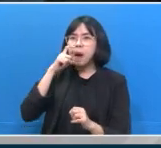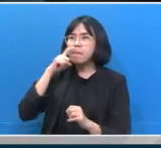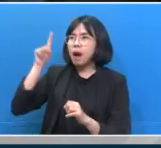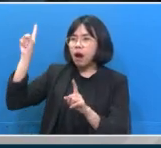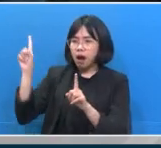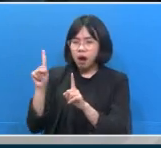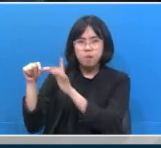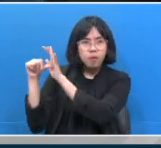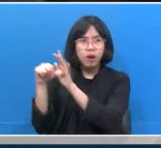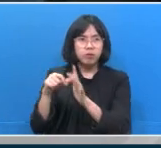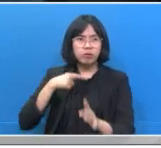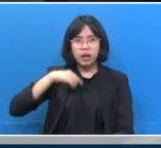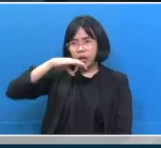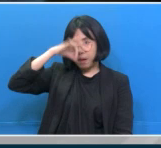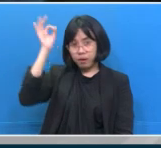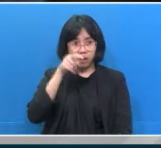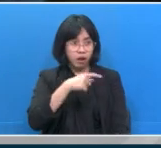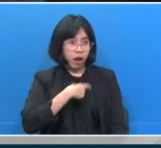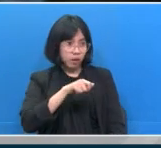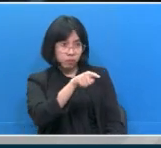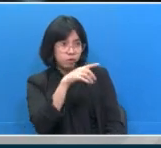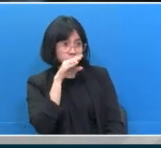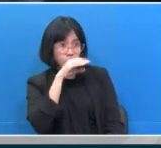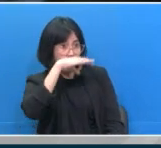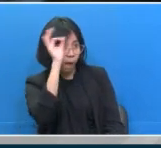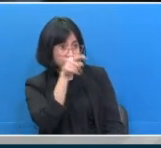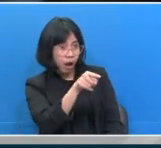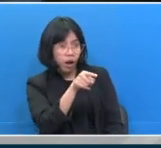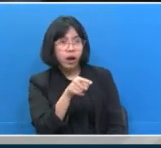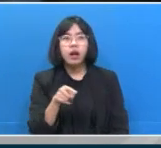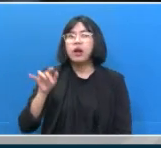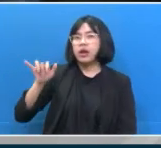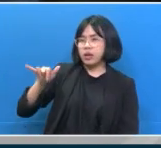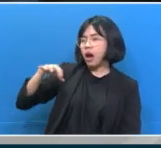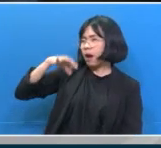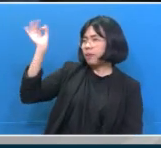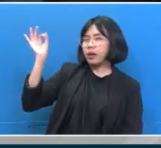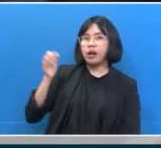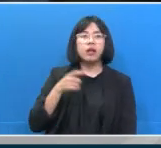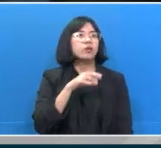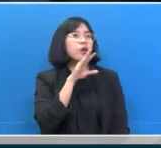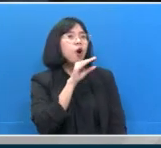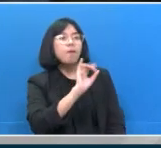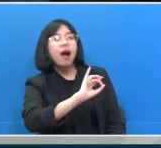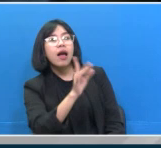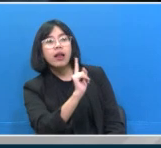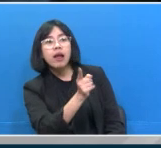saya nggak pernah ngomong. Tidak benar. Itu tidak benar yang mulia. Ya, terus. Satu, terus dua. Ada lagi?